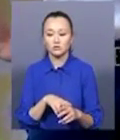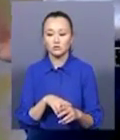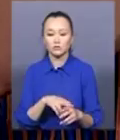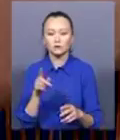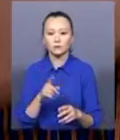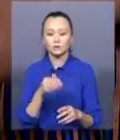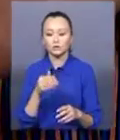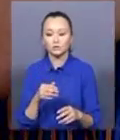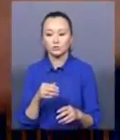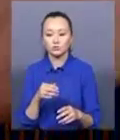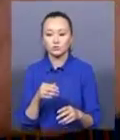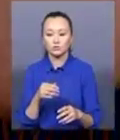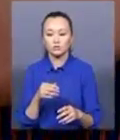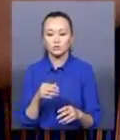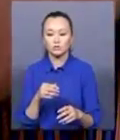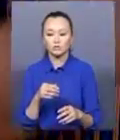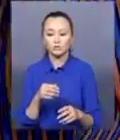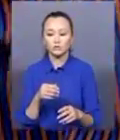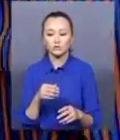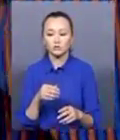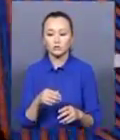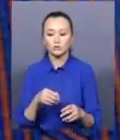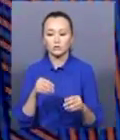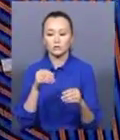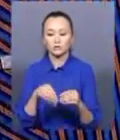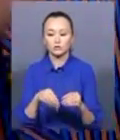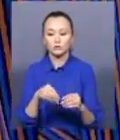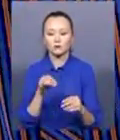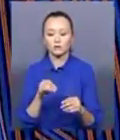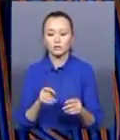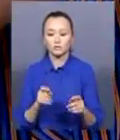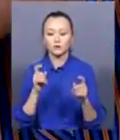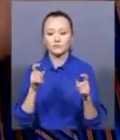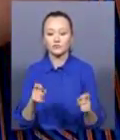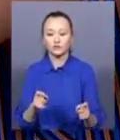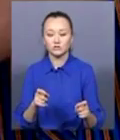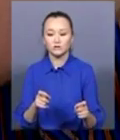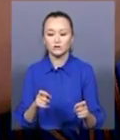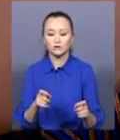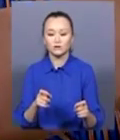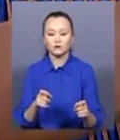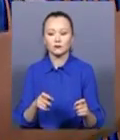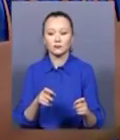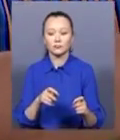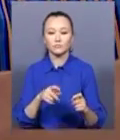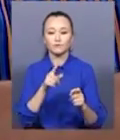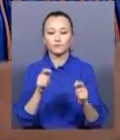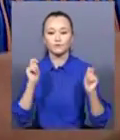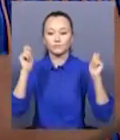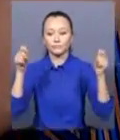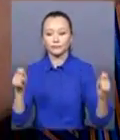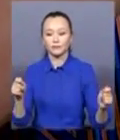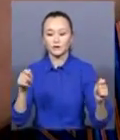чтобы ее повесить, вы зажимаете вилку вот так и спокойно вешаете. То есть веревка, она проходит по вилке